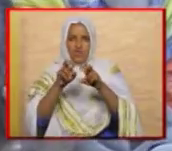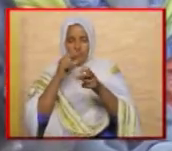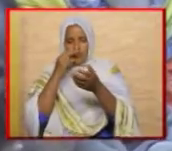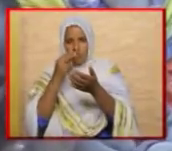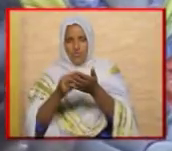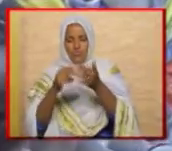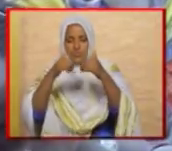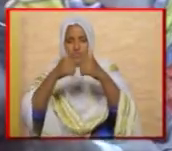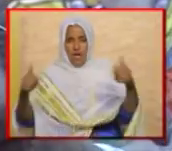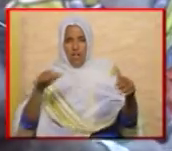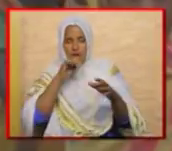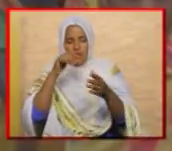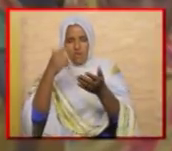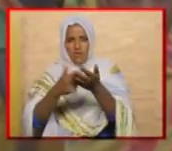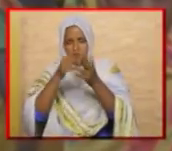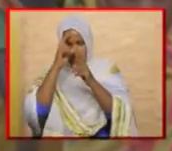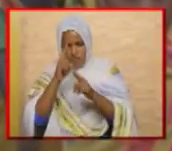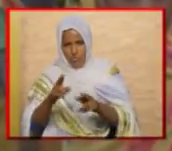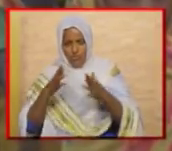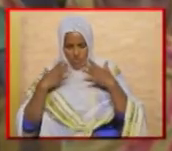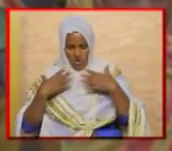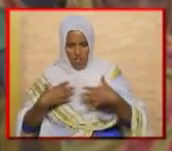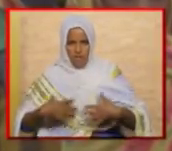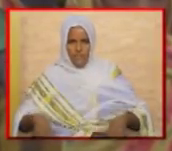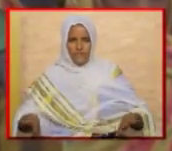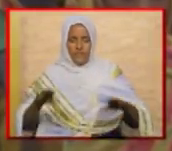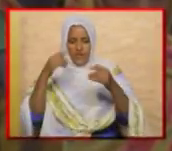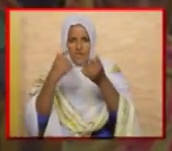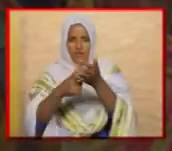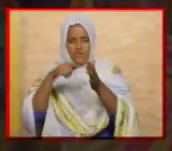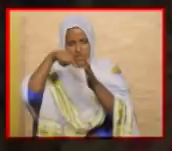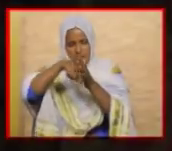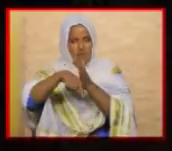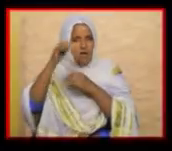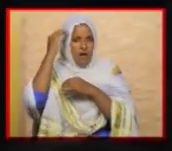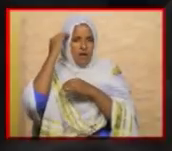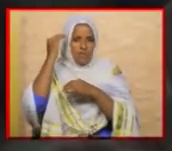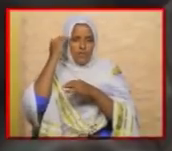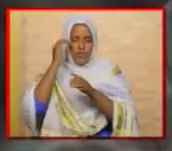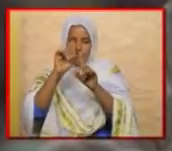ክፉ ደጉን ሳለይ ይሄን ክቡር ገላ ይሄን ጥልቅ አይምሮ